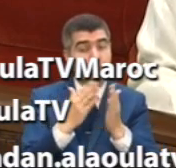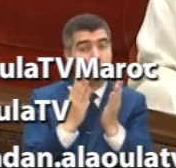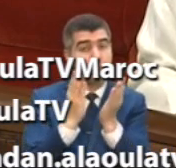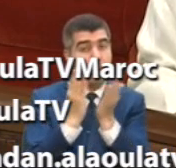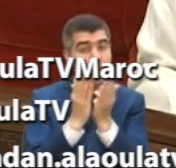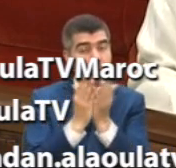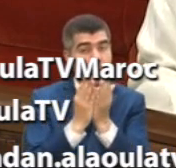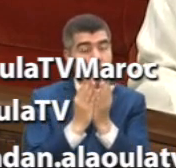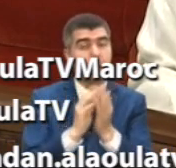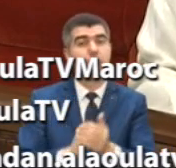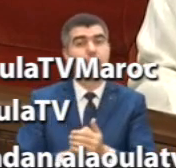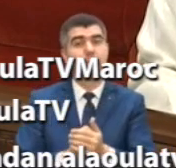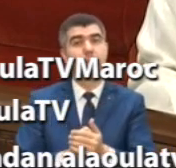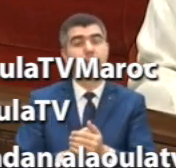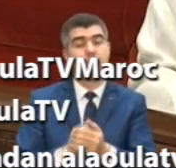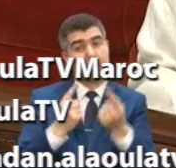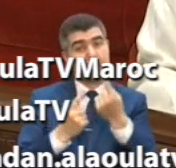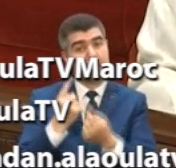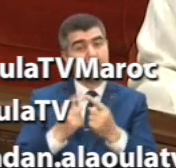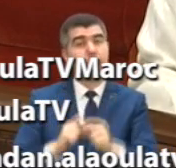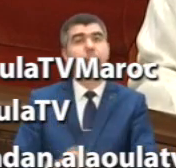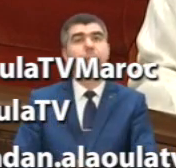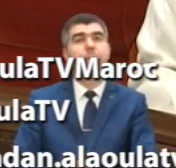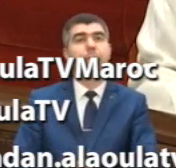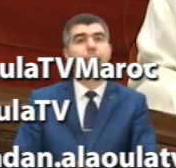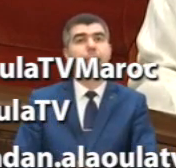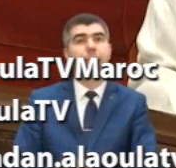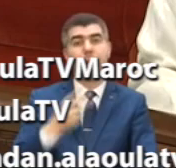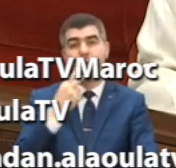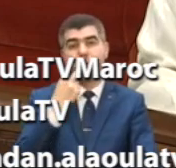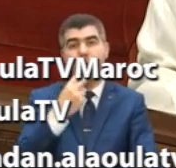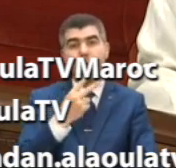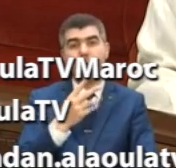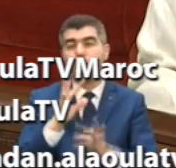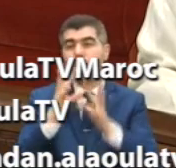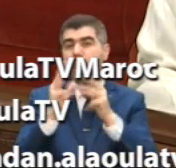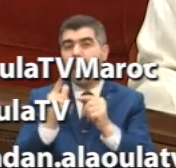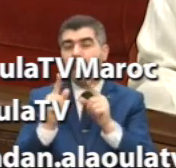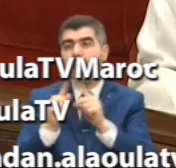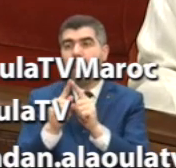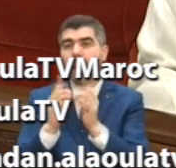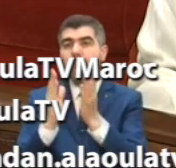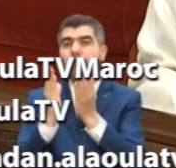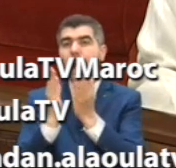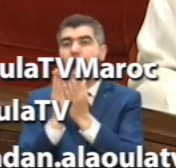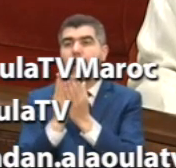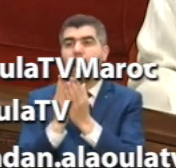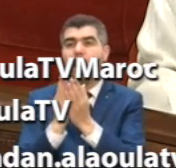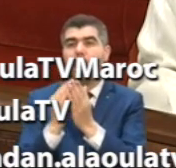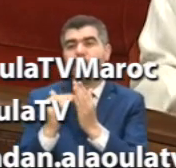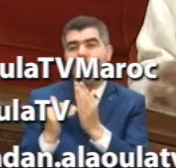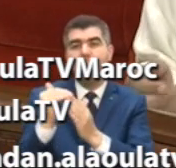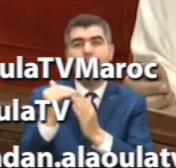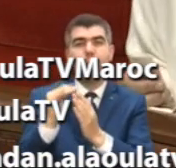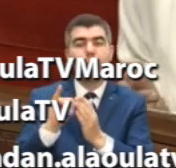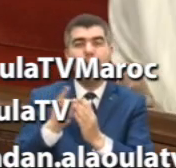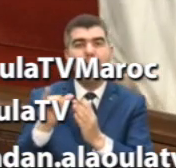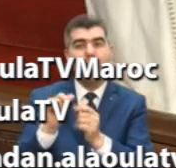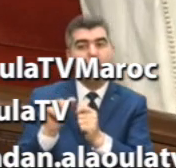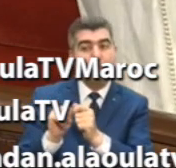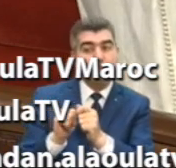اما ابتدائيه ولا اعداديه ولا تاهيليه، كنهضروا على عدد الاطفال في سن تم دروس، المسافه القصوى بين